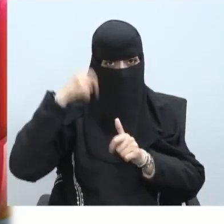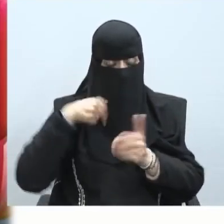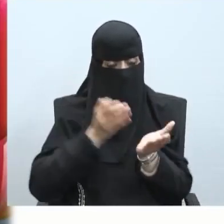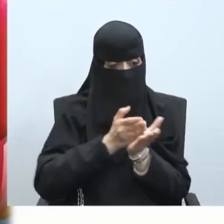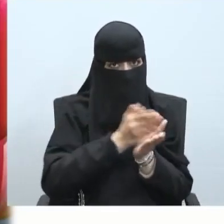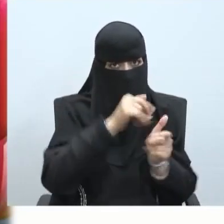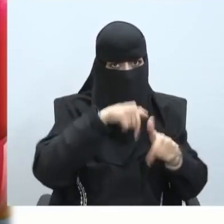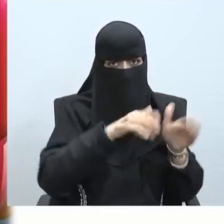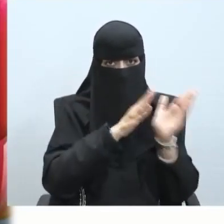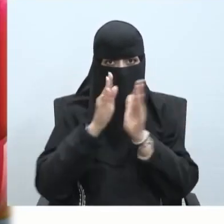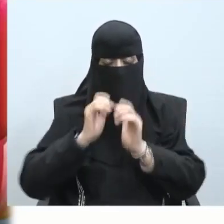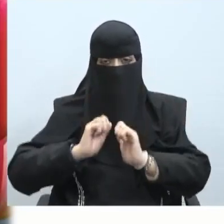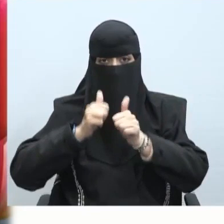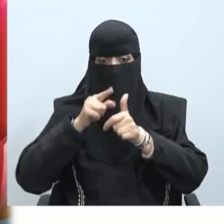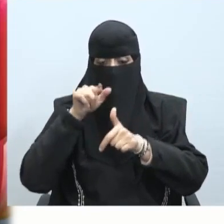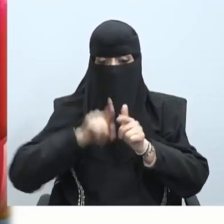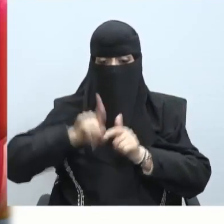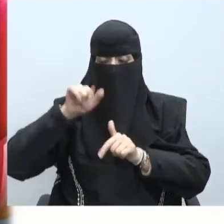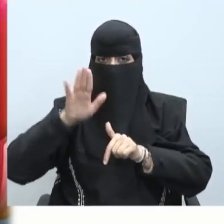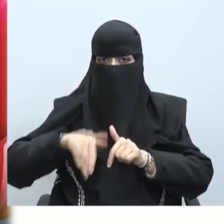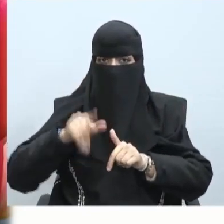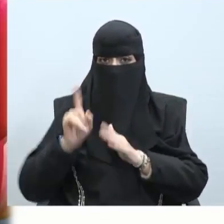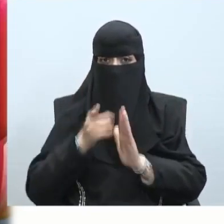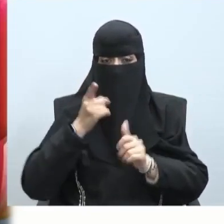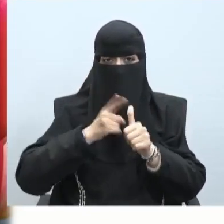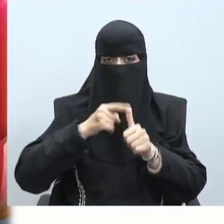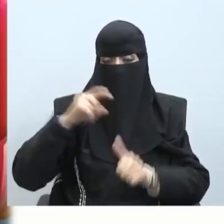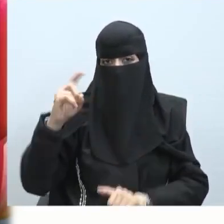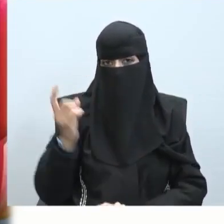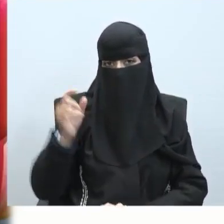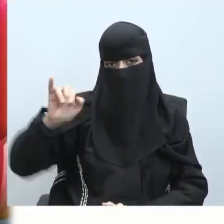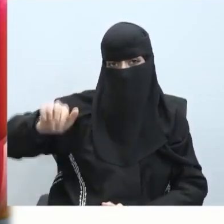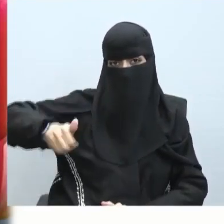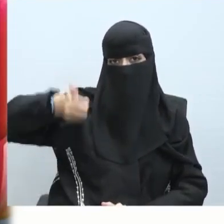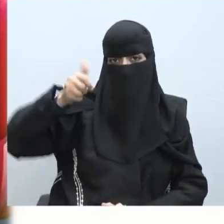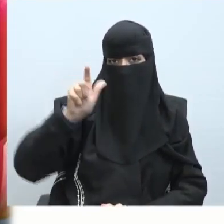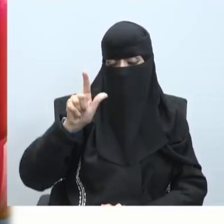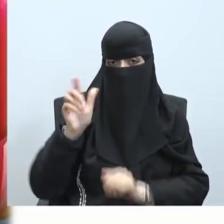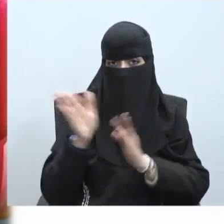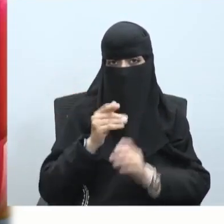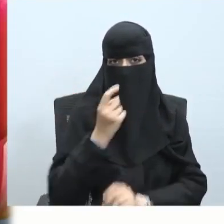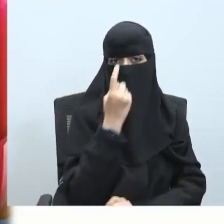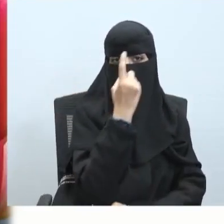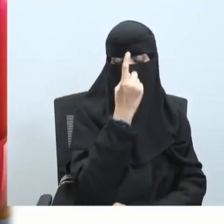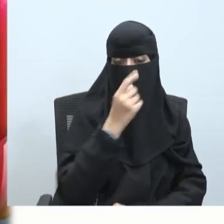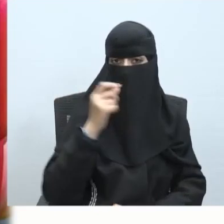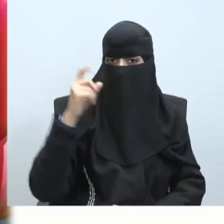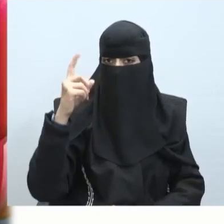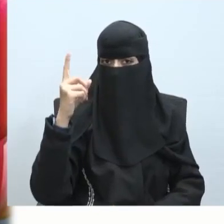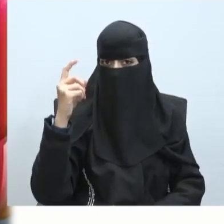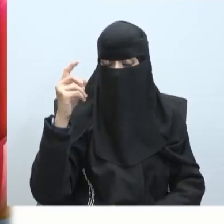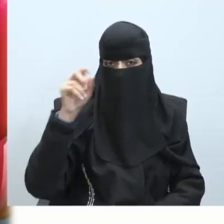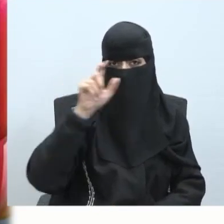هذا الفصل بمشيئه الله لدينا المفرده الاولى ريال واحد ريال